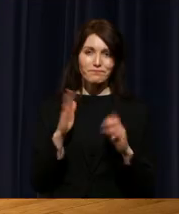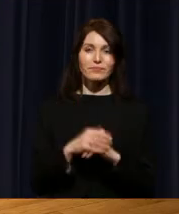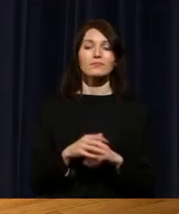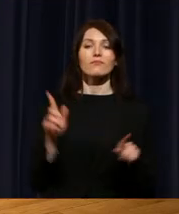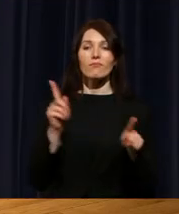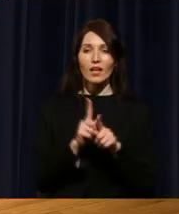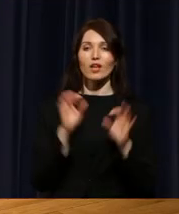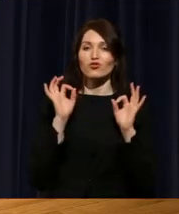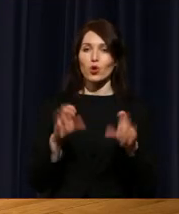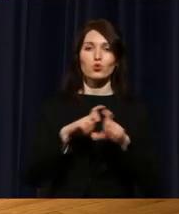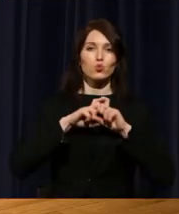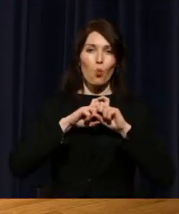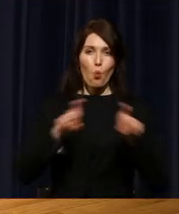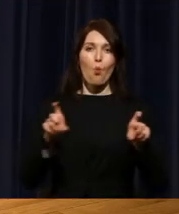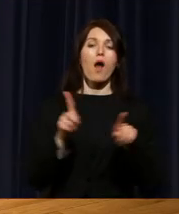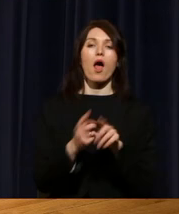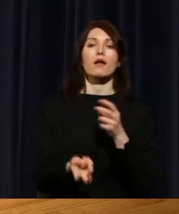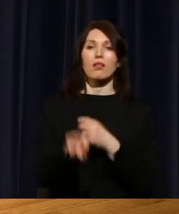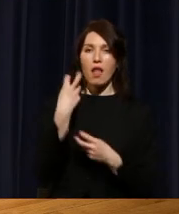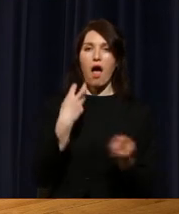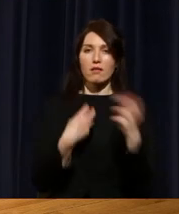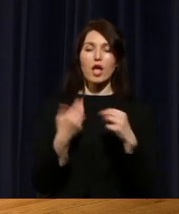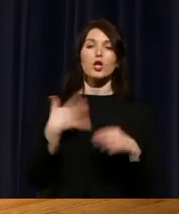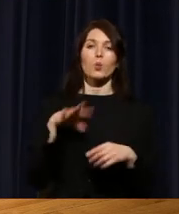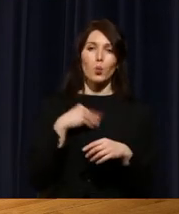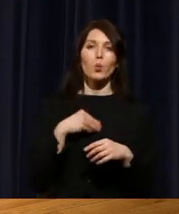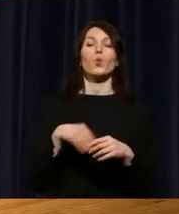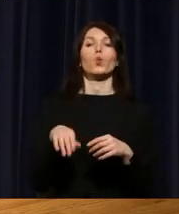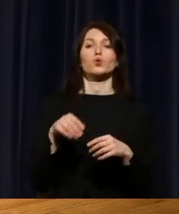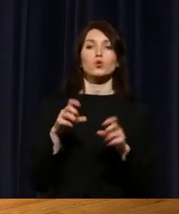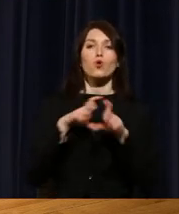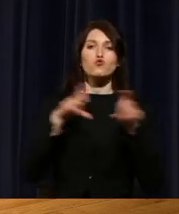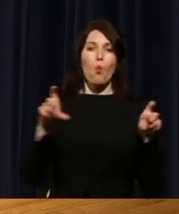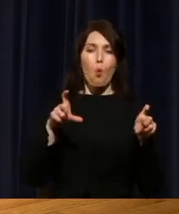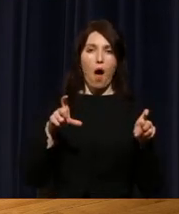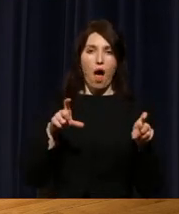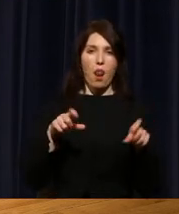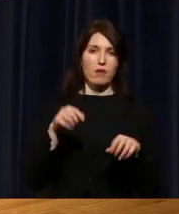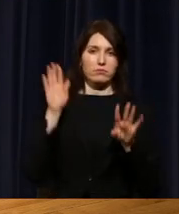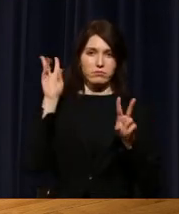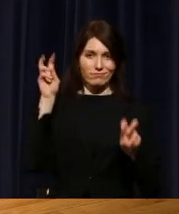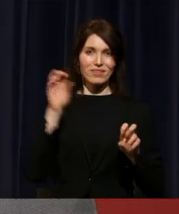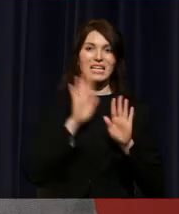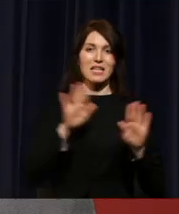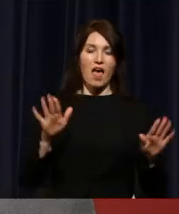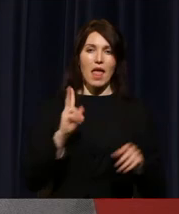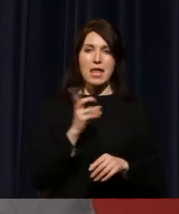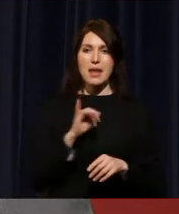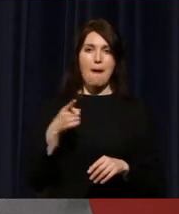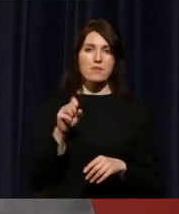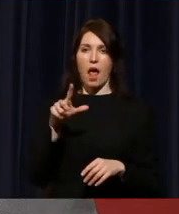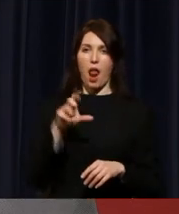Noteikti arī skola un nāciet pie mūsu stenda skolas izstādē Ķīpselā. Mēs vienmēr dodam